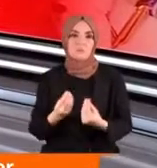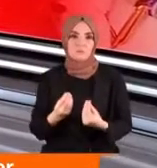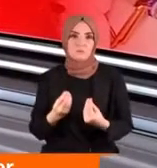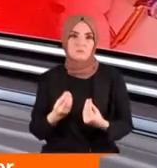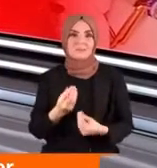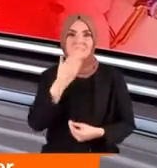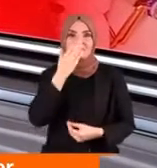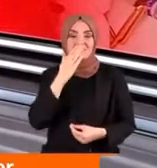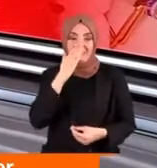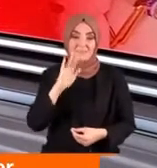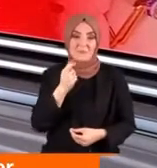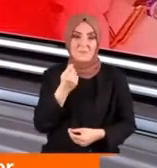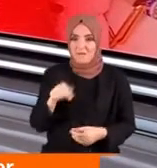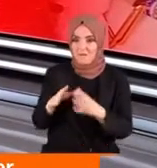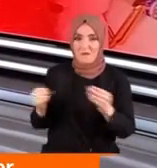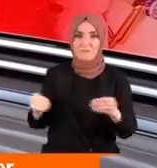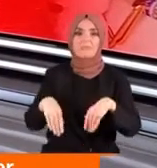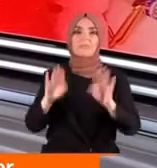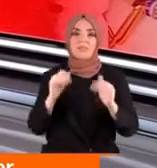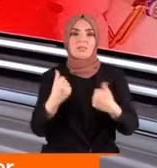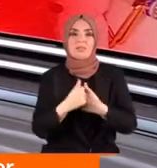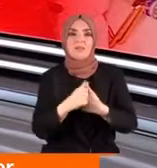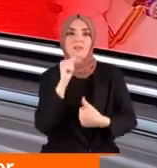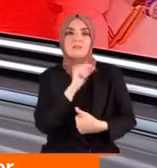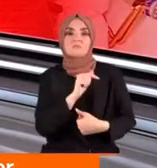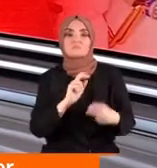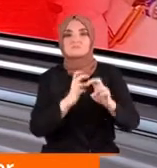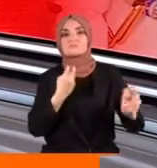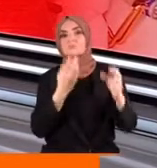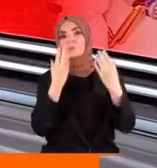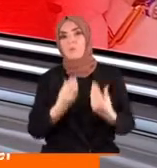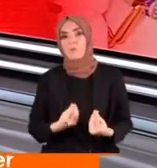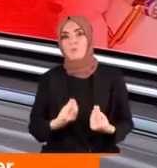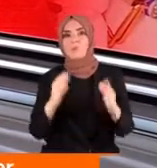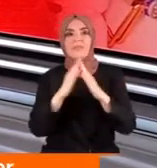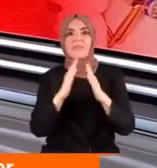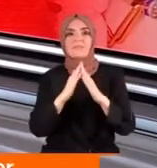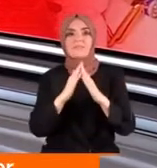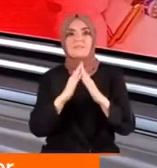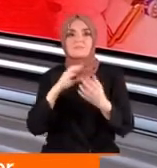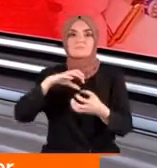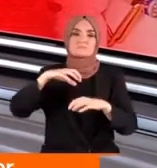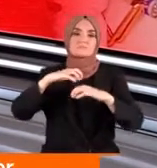ona. Evlerini ikiye böldüler ve tam 3 yıldır da farklı katlarda yaşıyorlar.